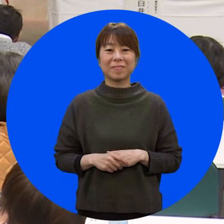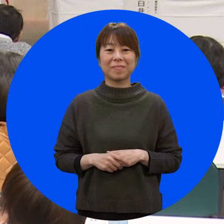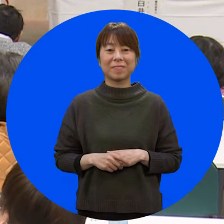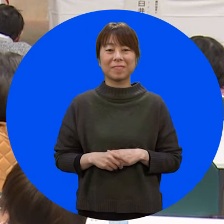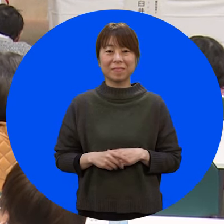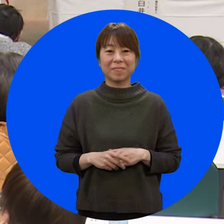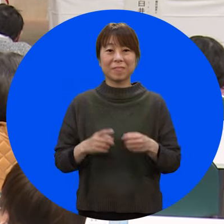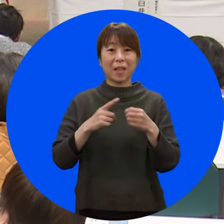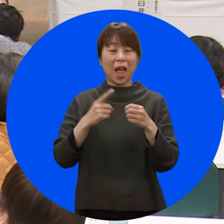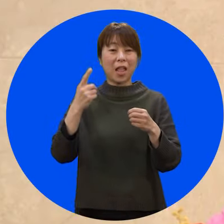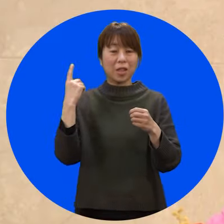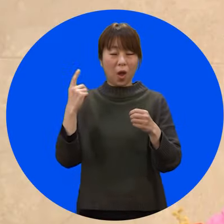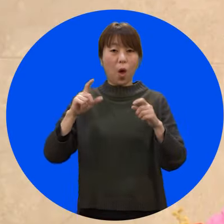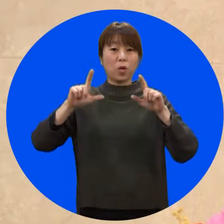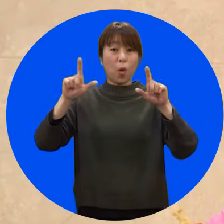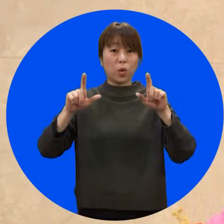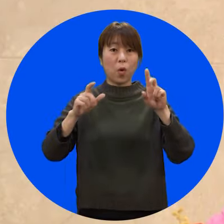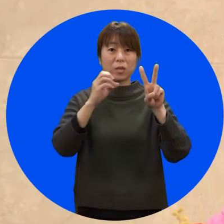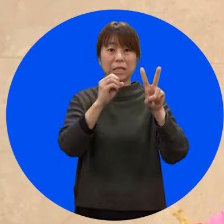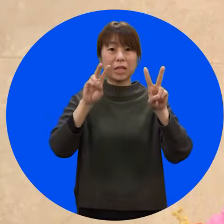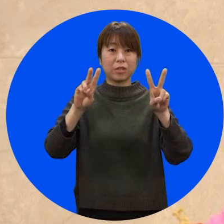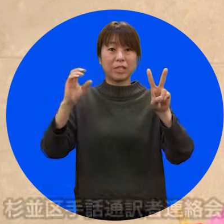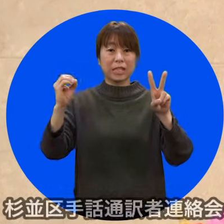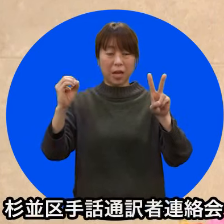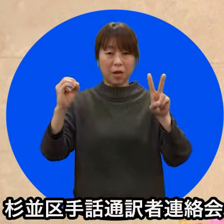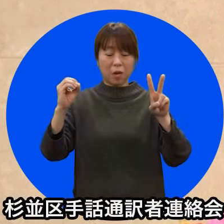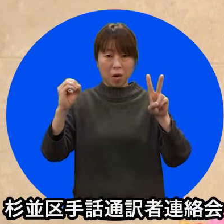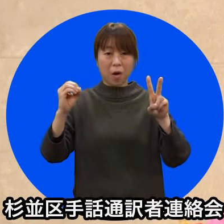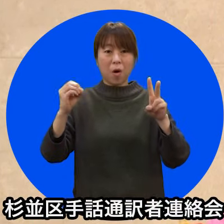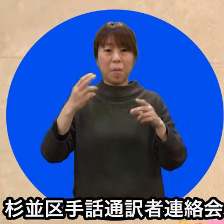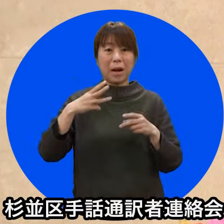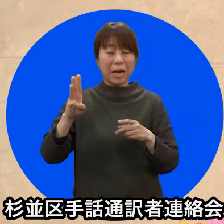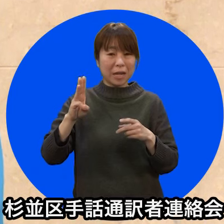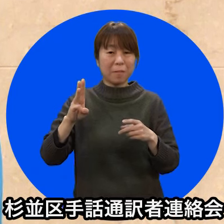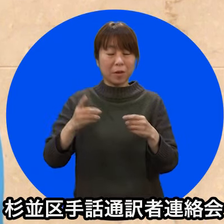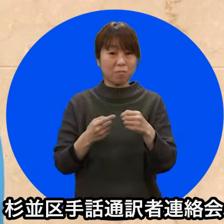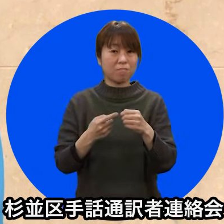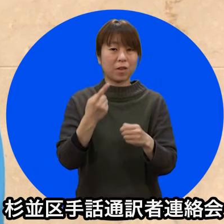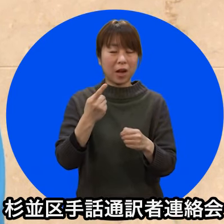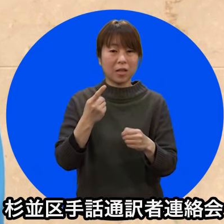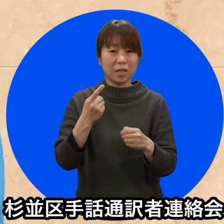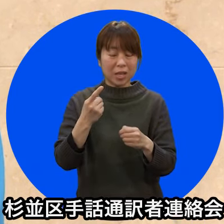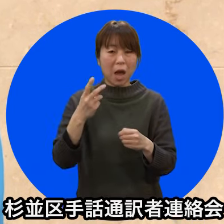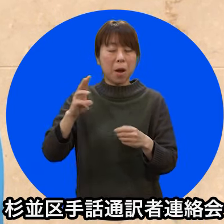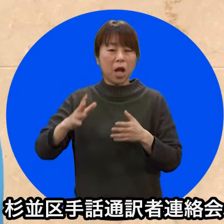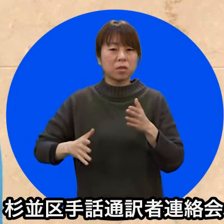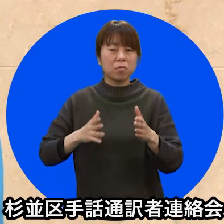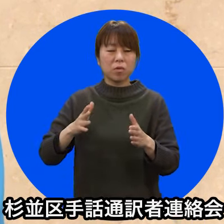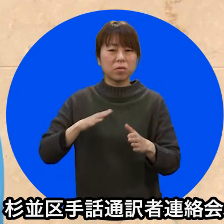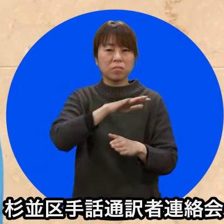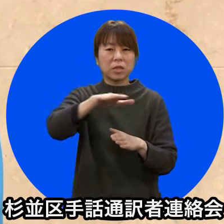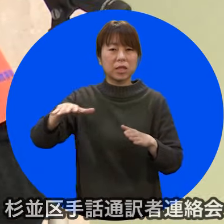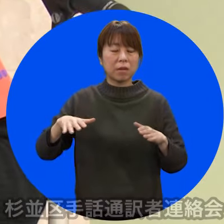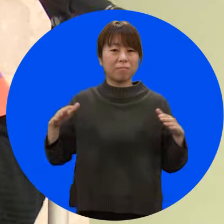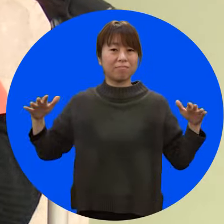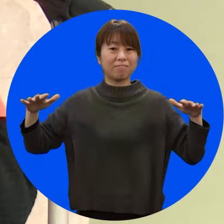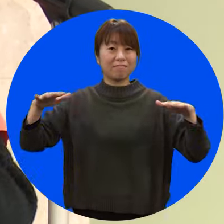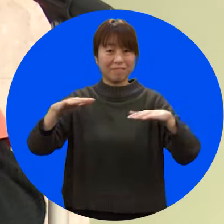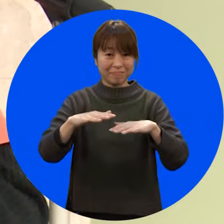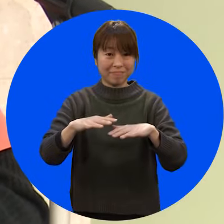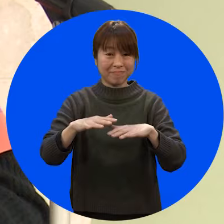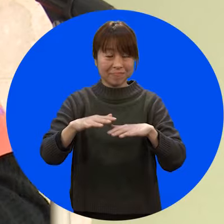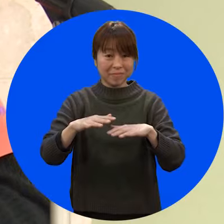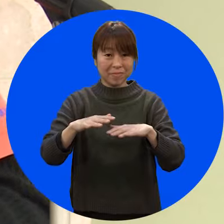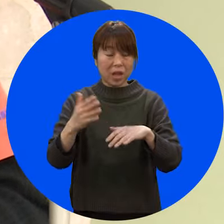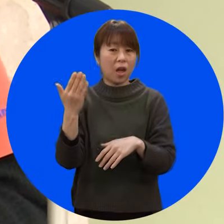昨年の東京2020大会を機にパラスポーツへの関心はより高まりました。今回はパラスポ